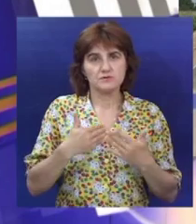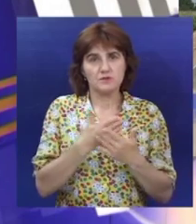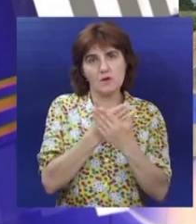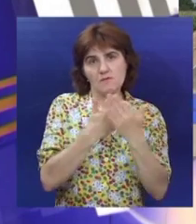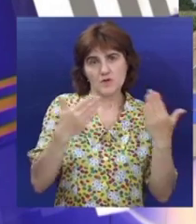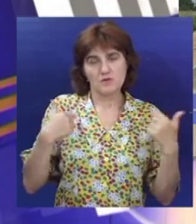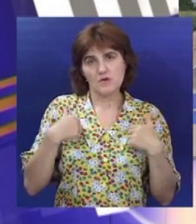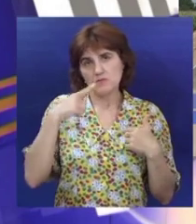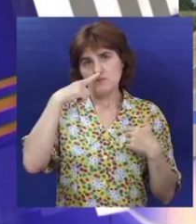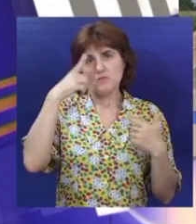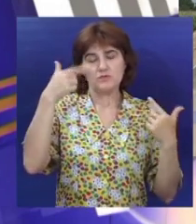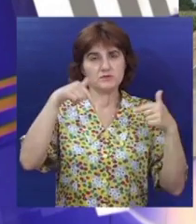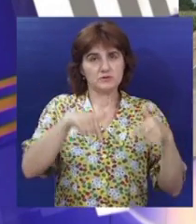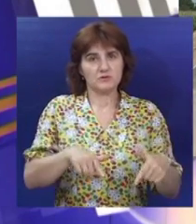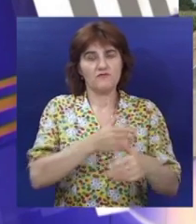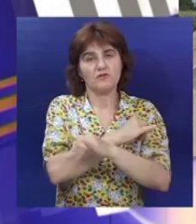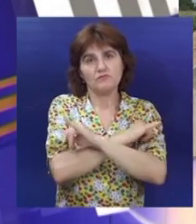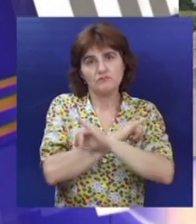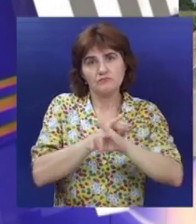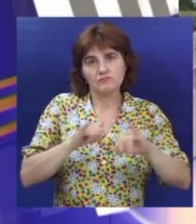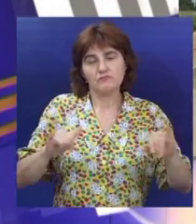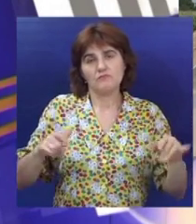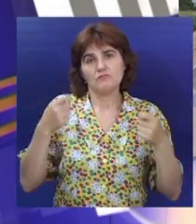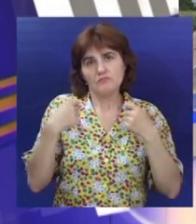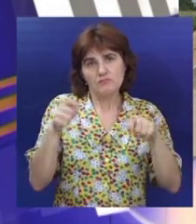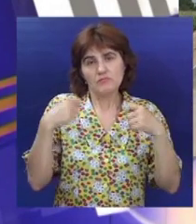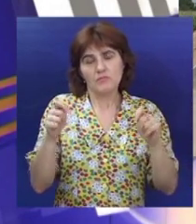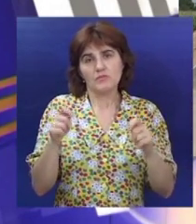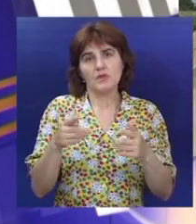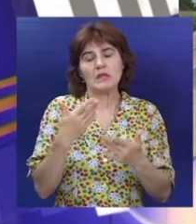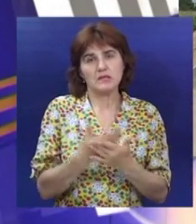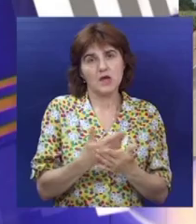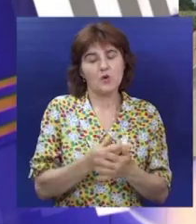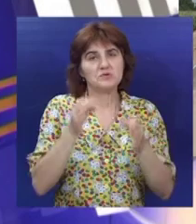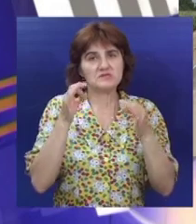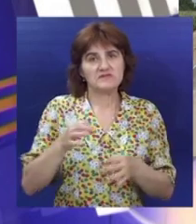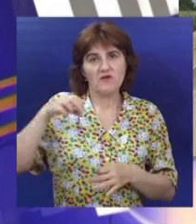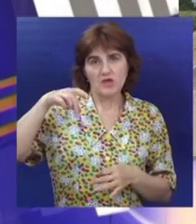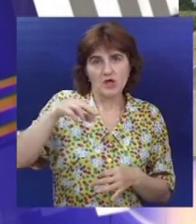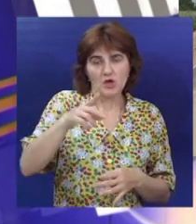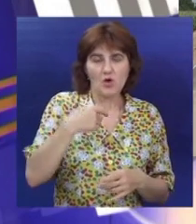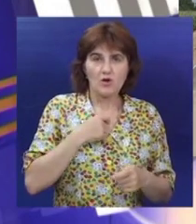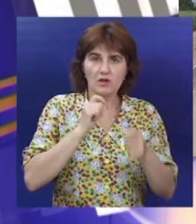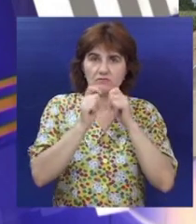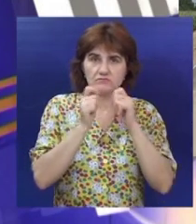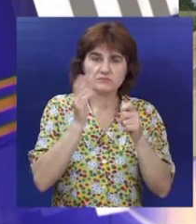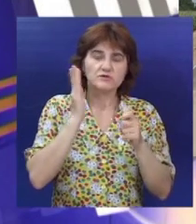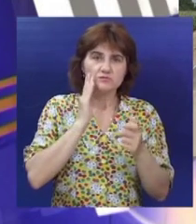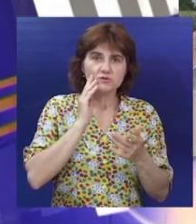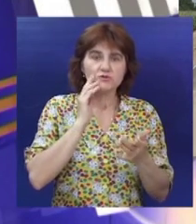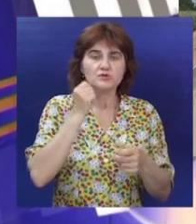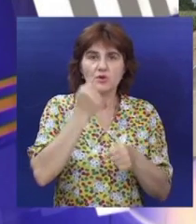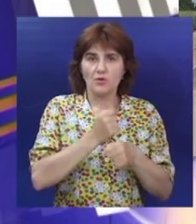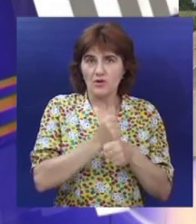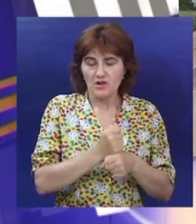ja sam ponosan na ovo što je ovdje urađeno, ali mislim da je zaista svaki korak ispoštovan u onoj dinamici kako je dogovoreno. Svaki korak